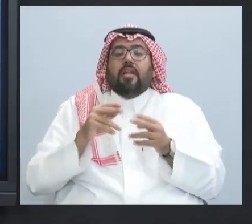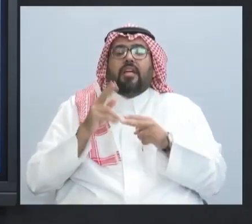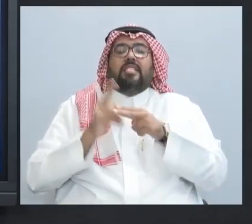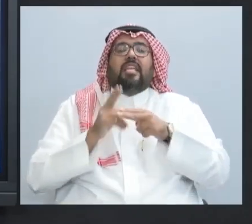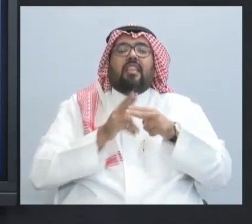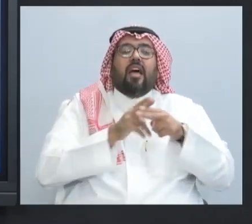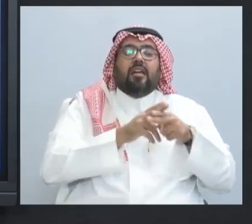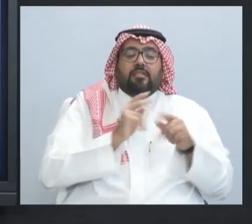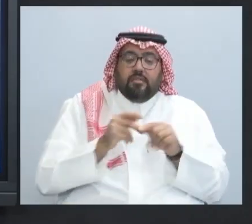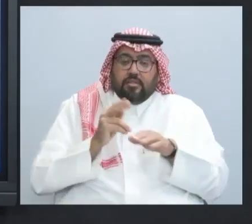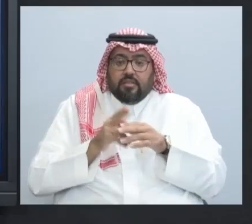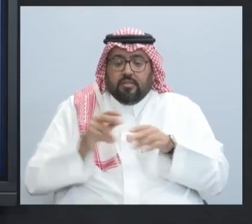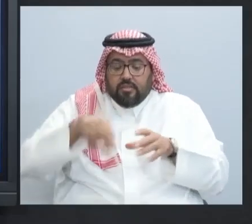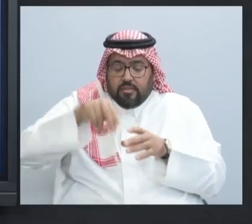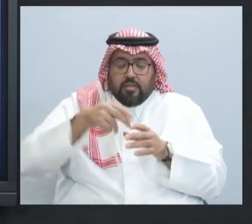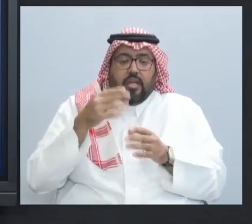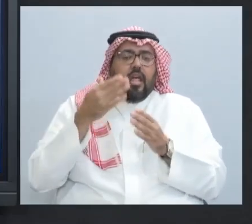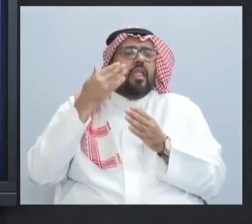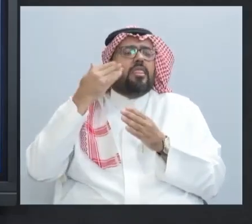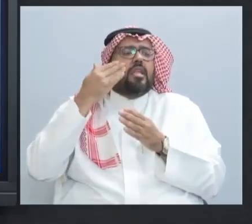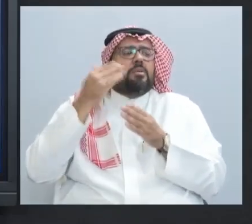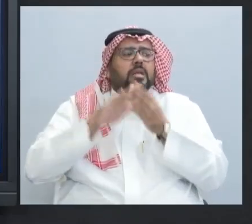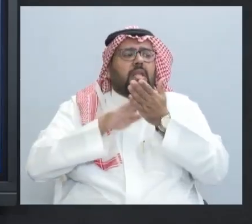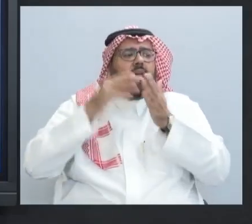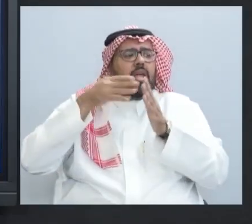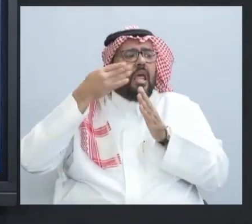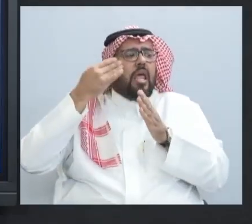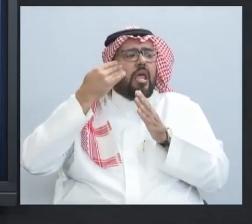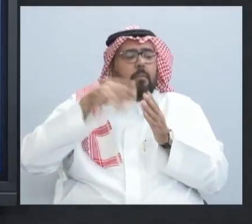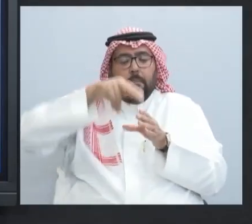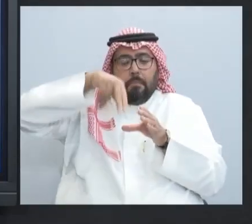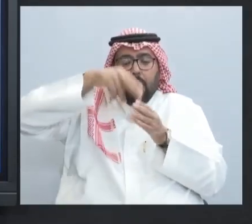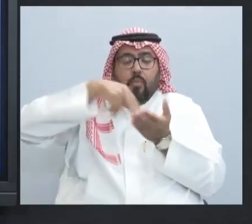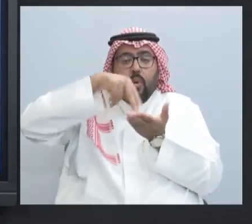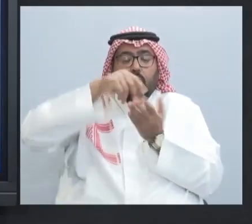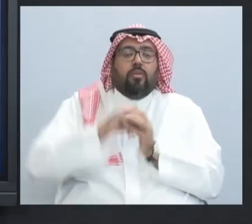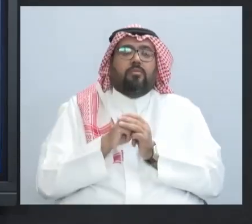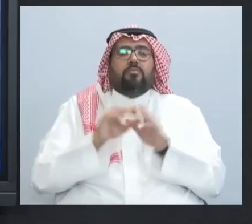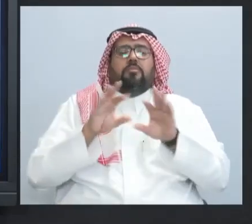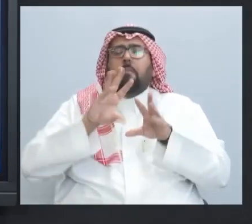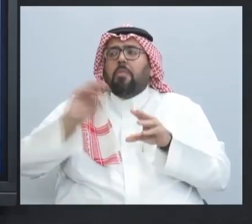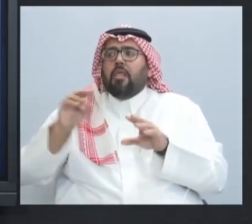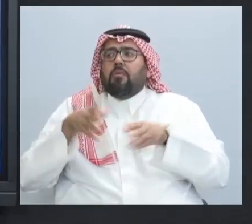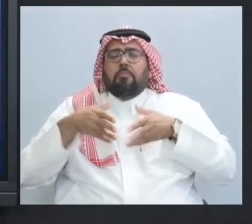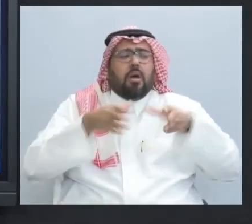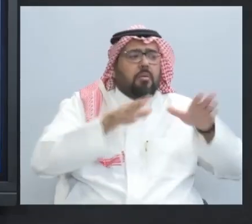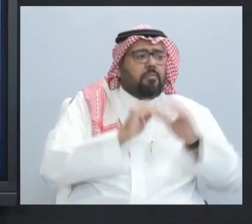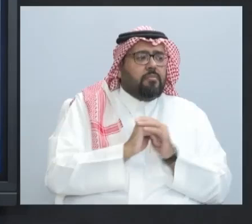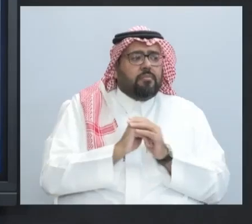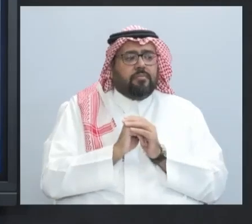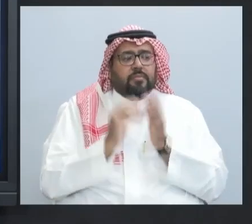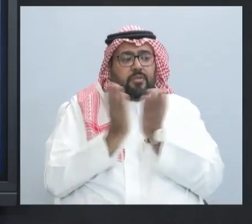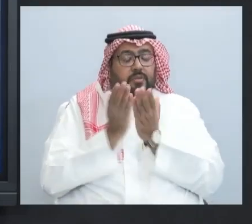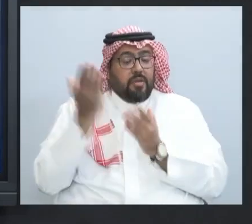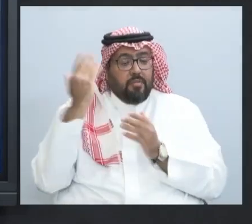مخلوط ومساحيق التجميل مخلوط والعديد من الامثله الذي ذكرناها في دروسنا